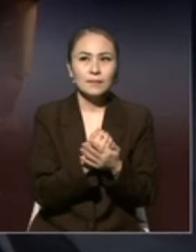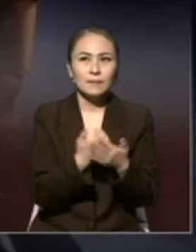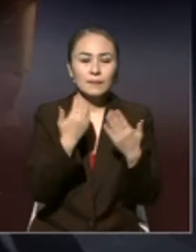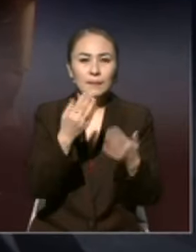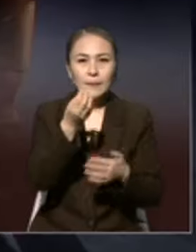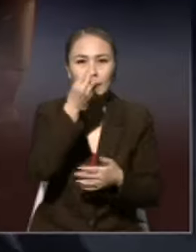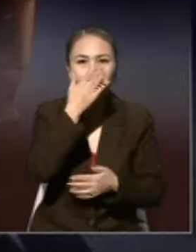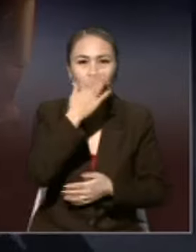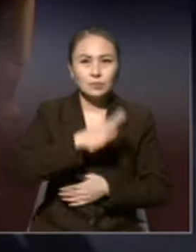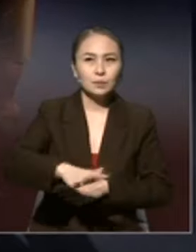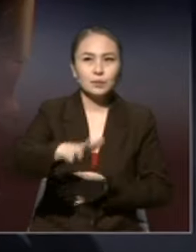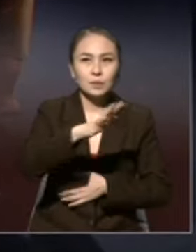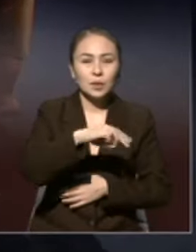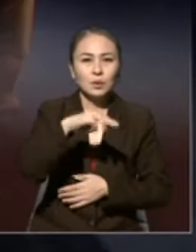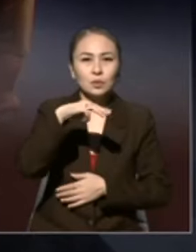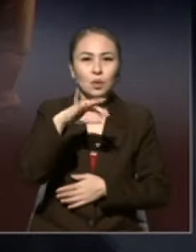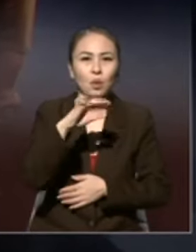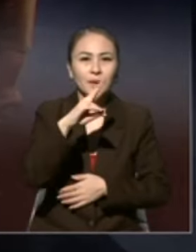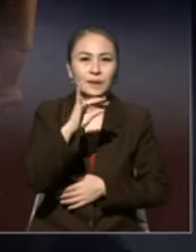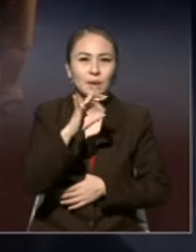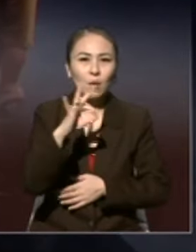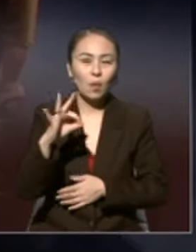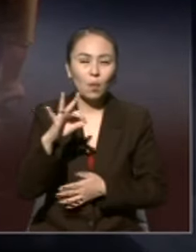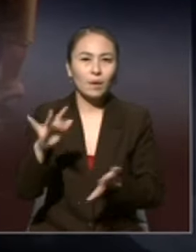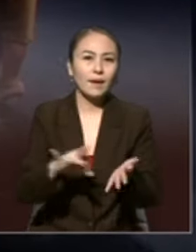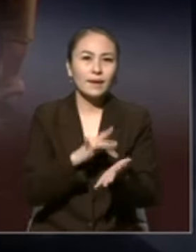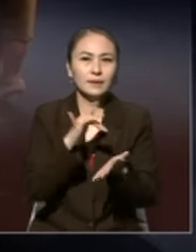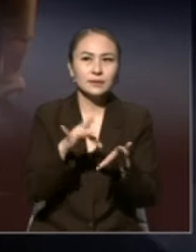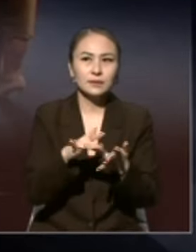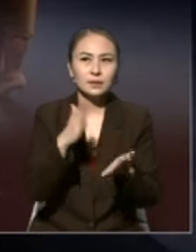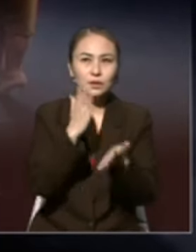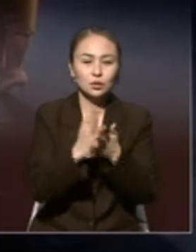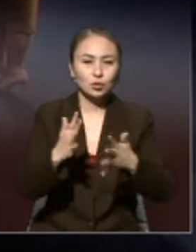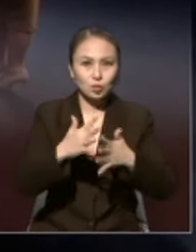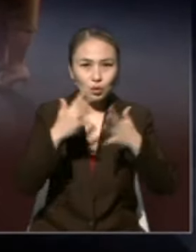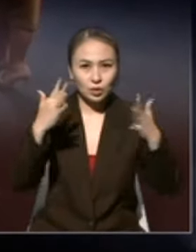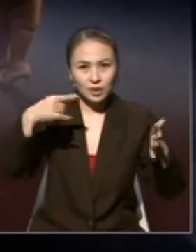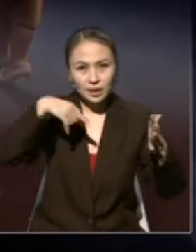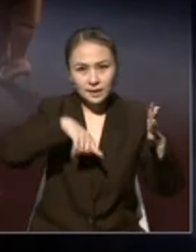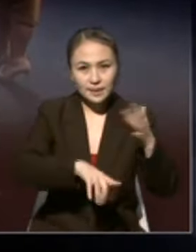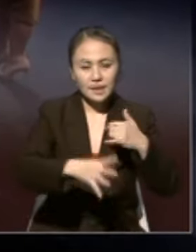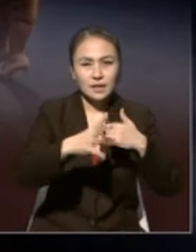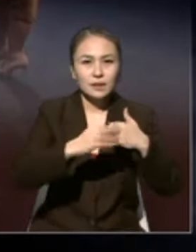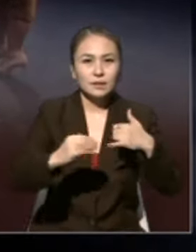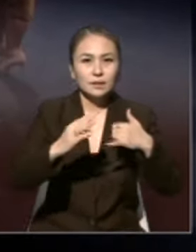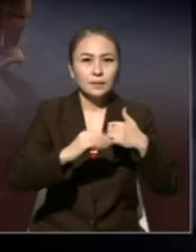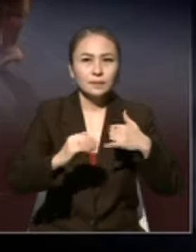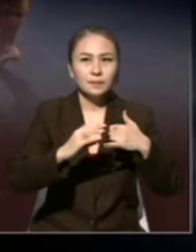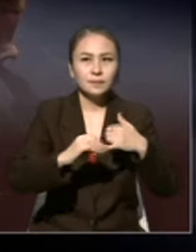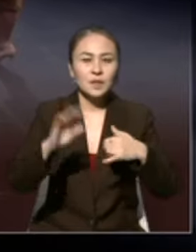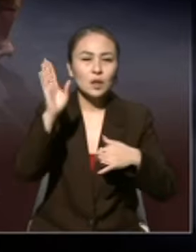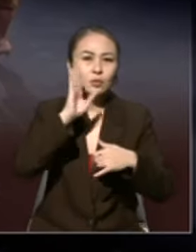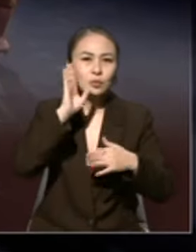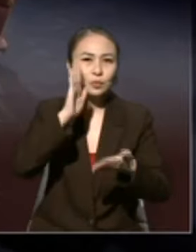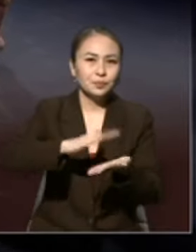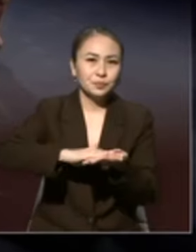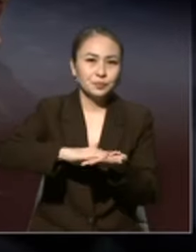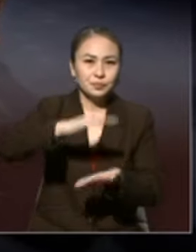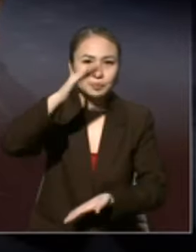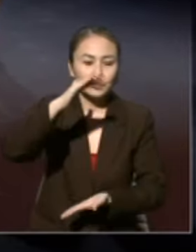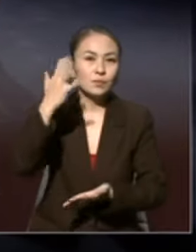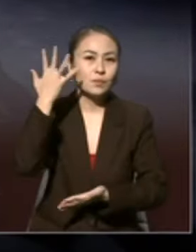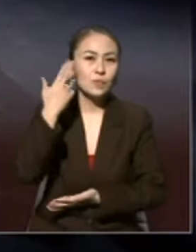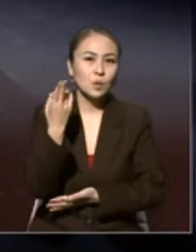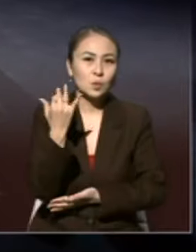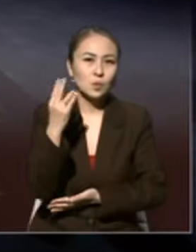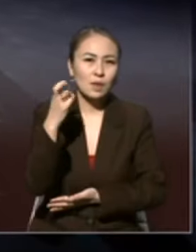Мынау Жапонияда, Токио қаласында осындай үлкен коллектор бар, жер астында. Жаңа су жиналып, цунами